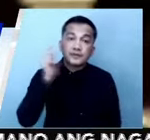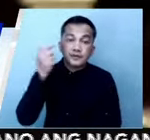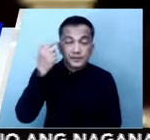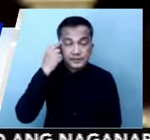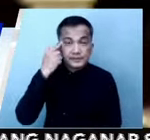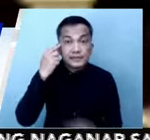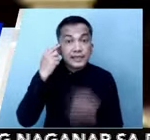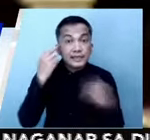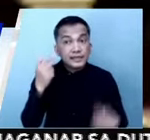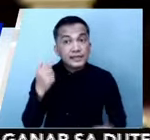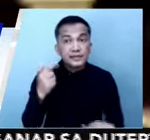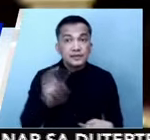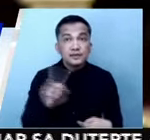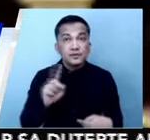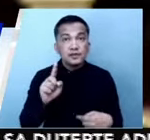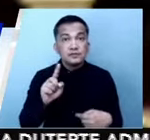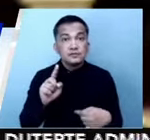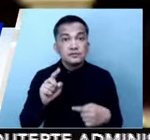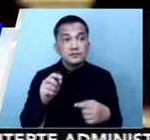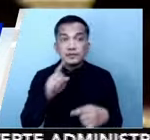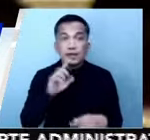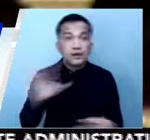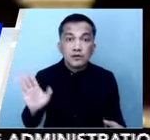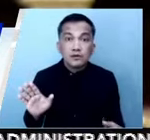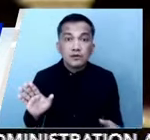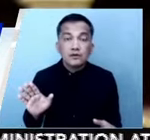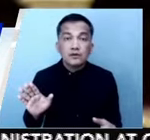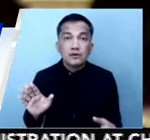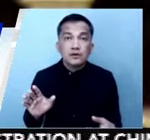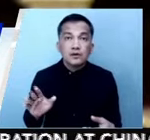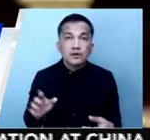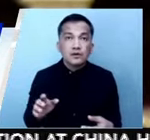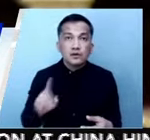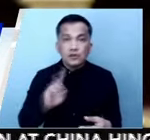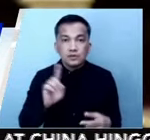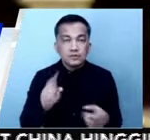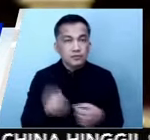What did you compromise? Ano yung pinamigay ninyo?